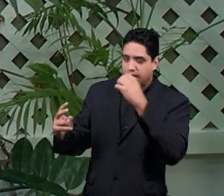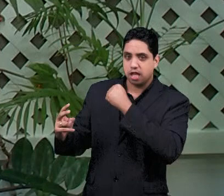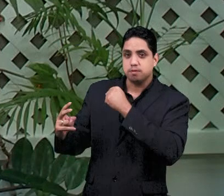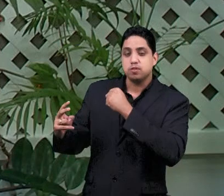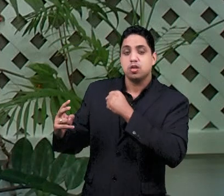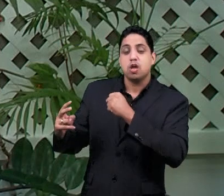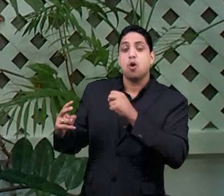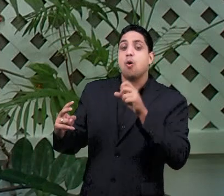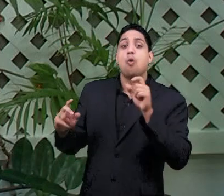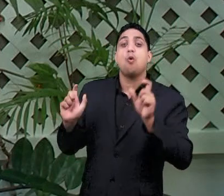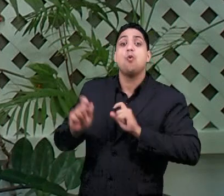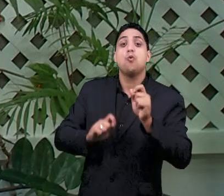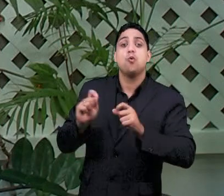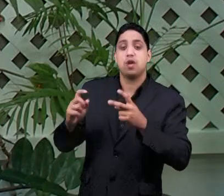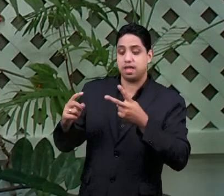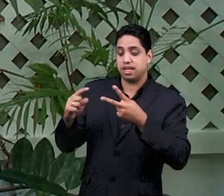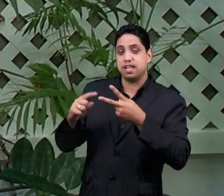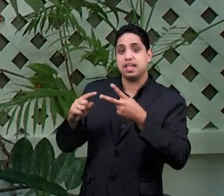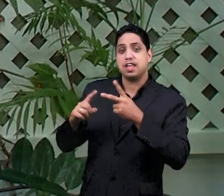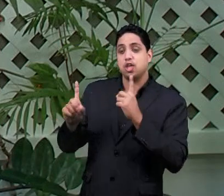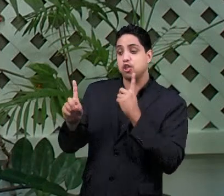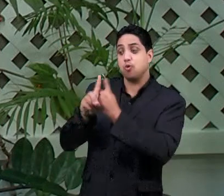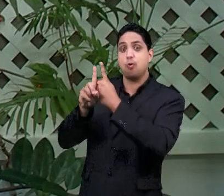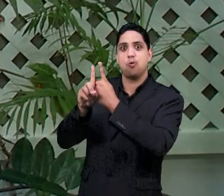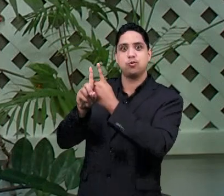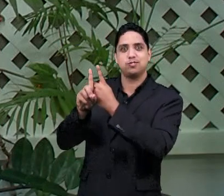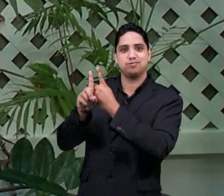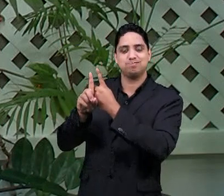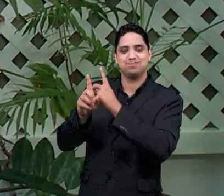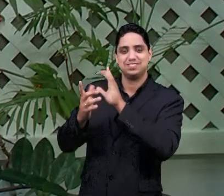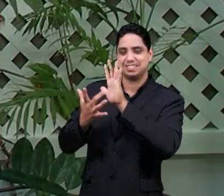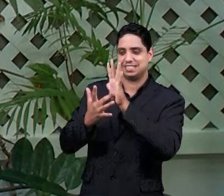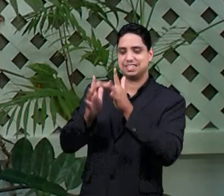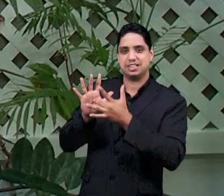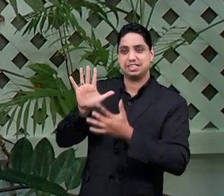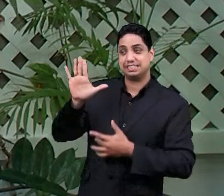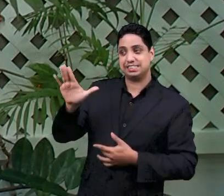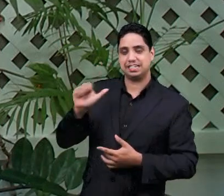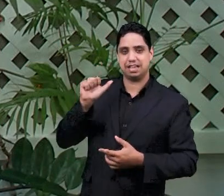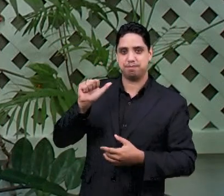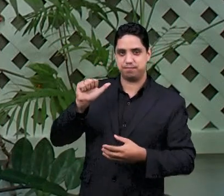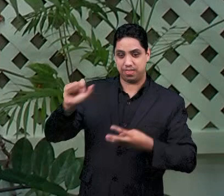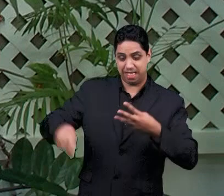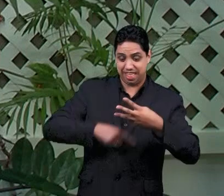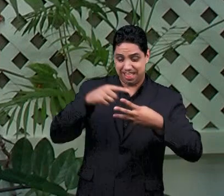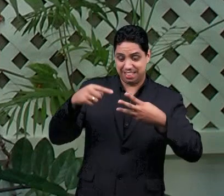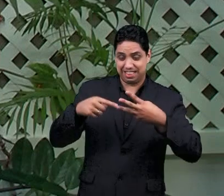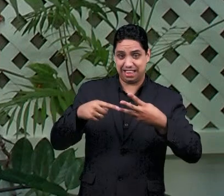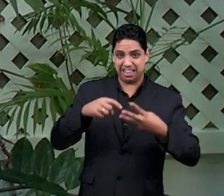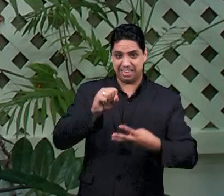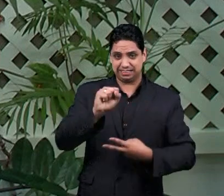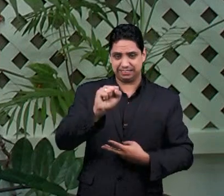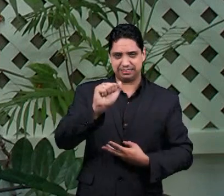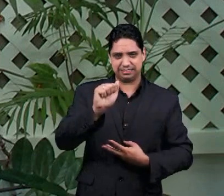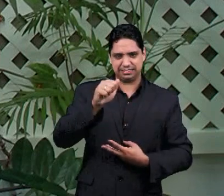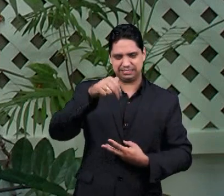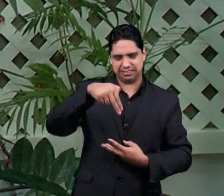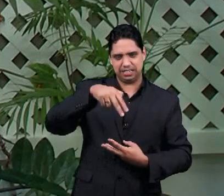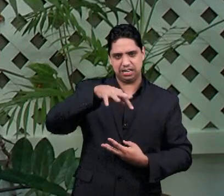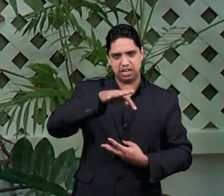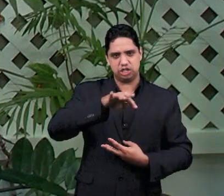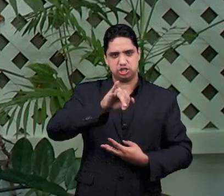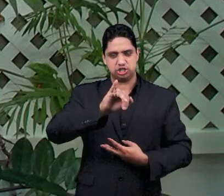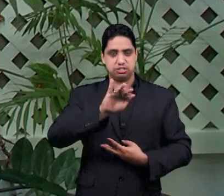appelle la sanctification. Donc, la sanctification, c'est le processus. Une chose, c'est